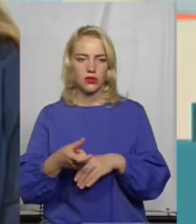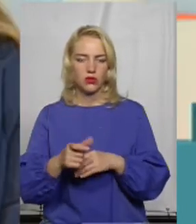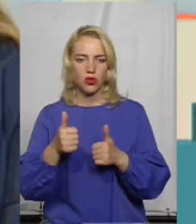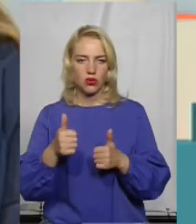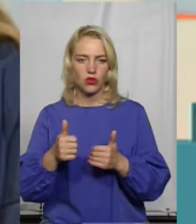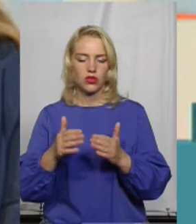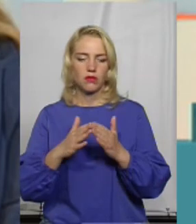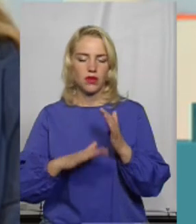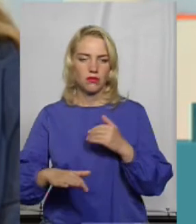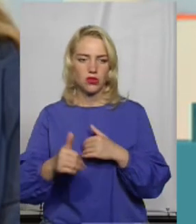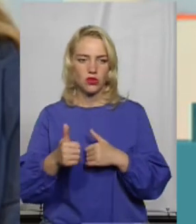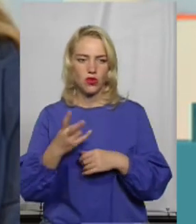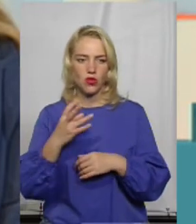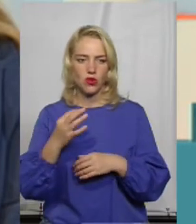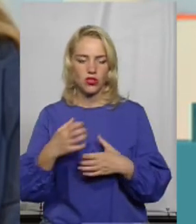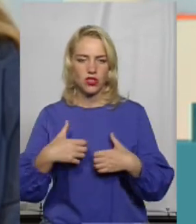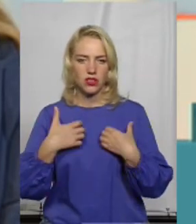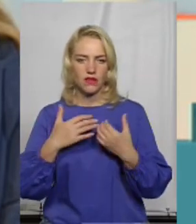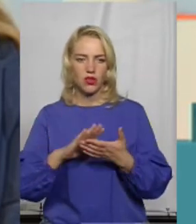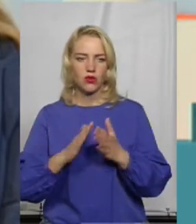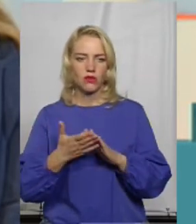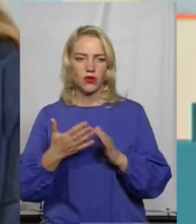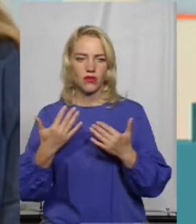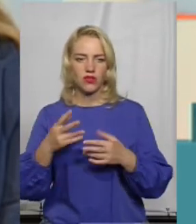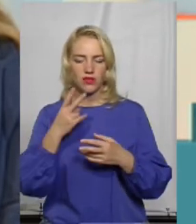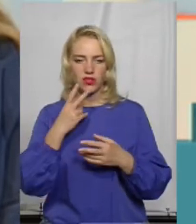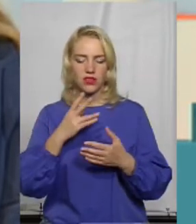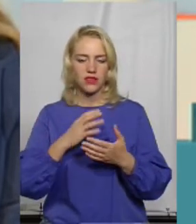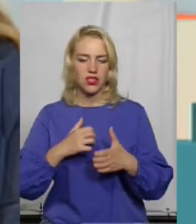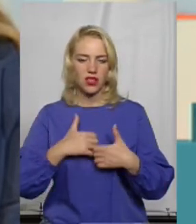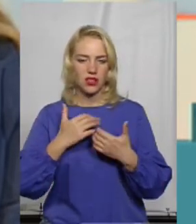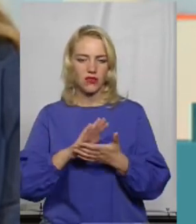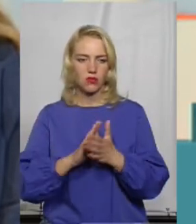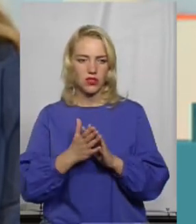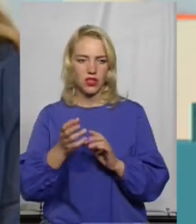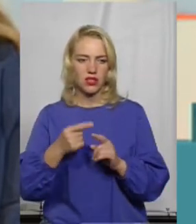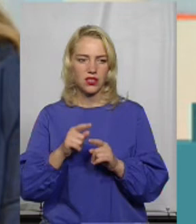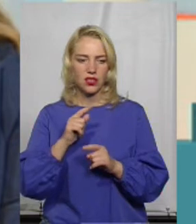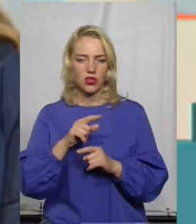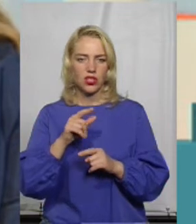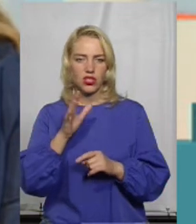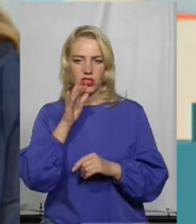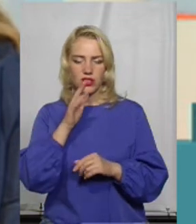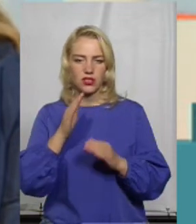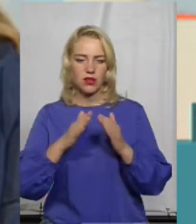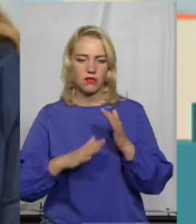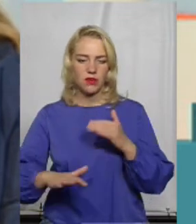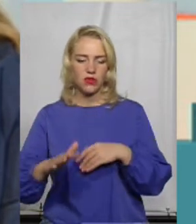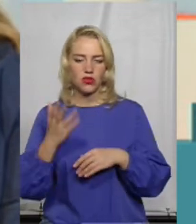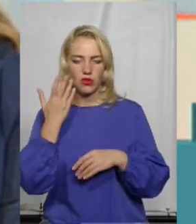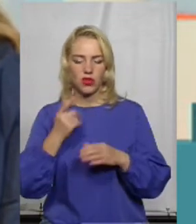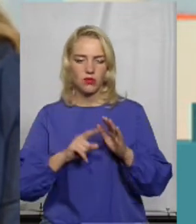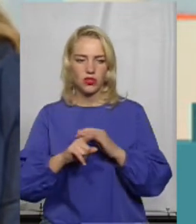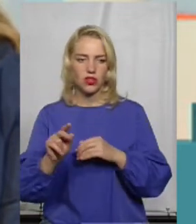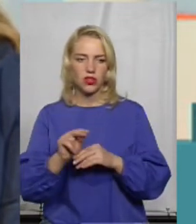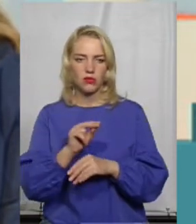хороше, приміщення хороше, але в жахливих умовах, ну, в жахливому стані було на той час це приміщення, коли ми почали там